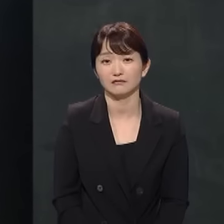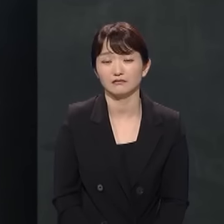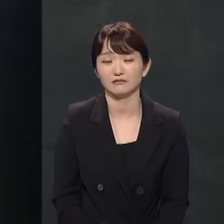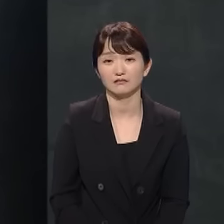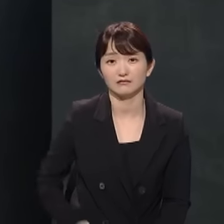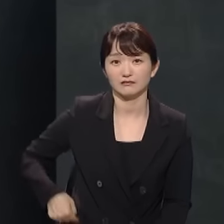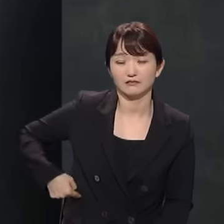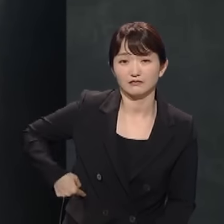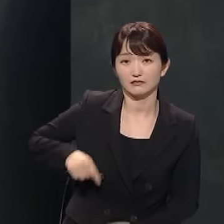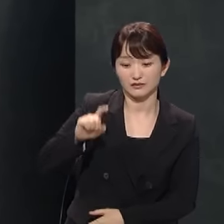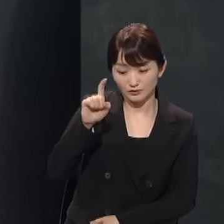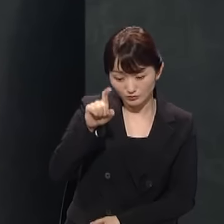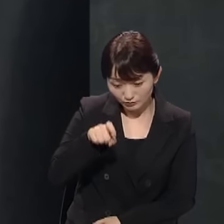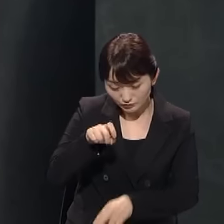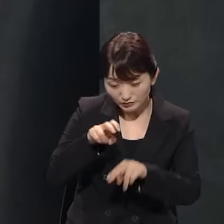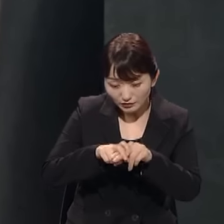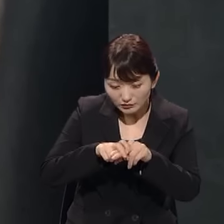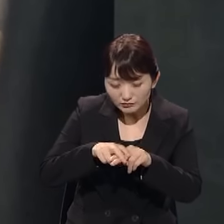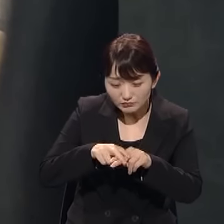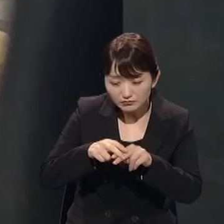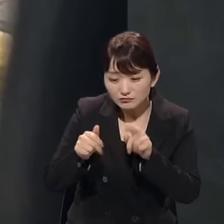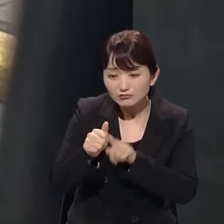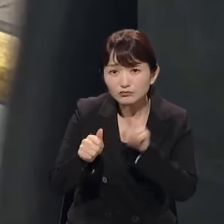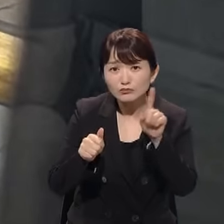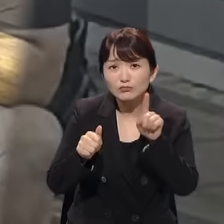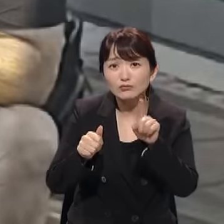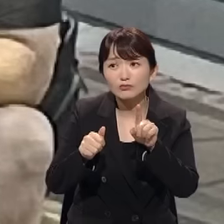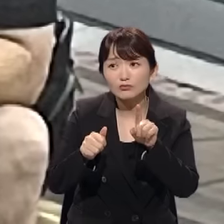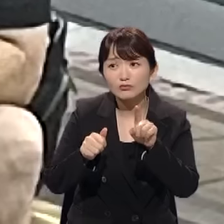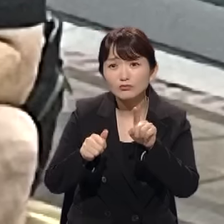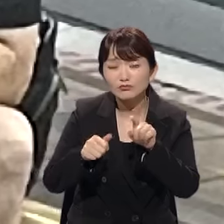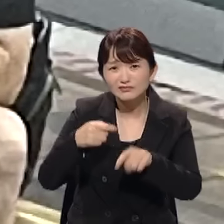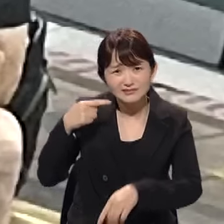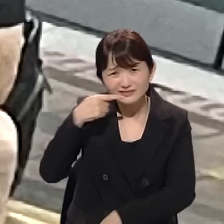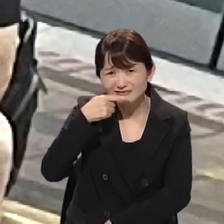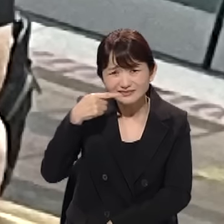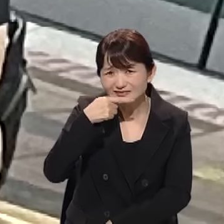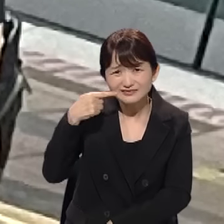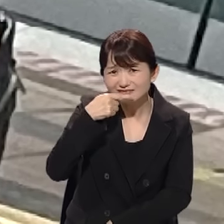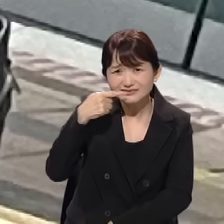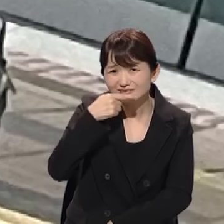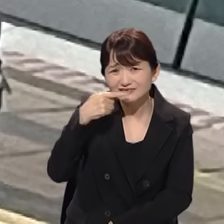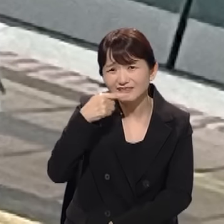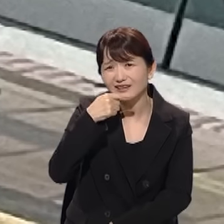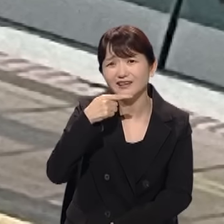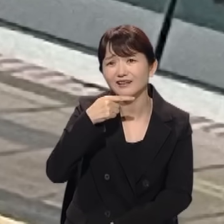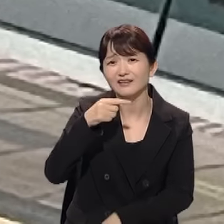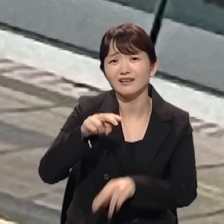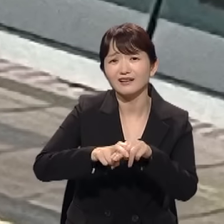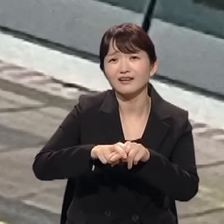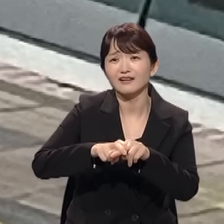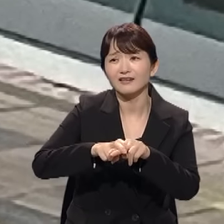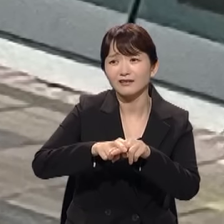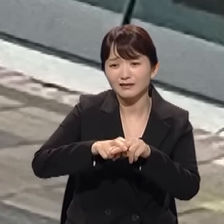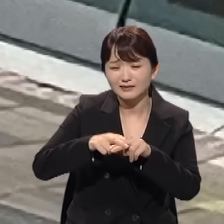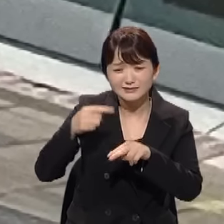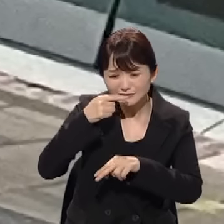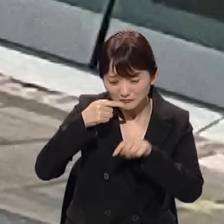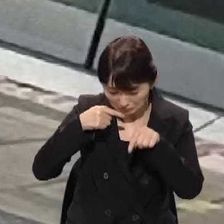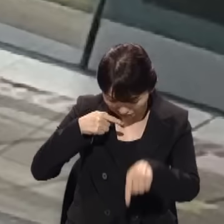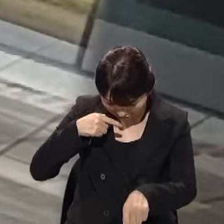푹 숙이고 앉은 남성 뭐 하나 봤더니 손에 칫솔 치크치크치크 바로 양치질을 하고 있습니다. 바닥을